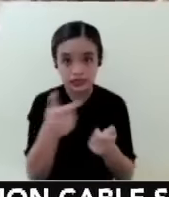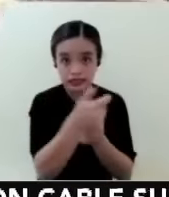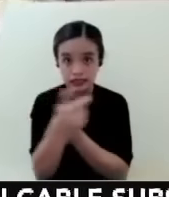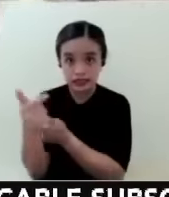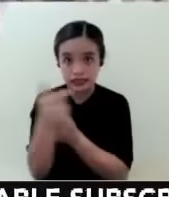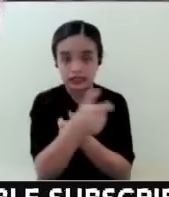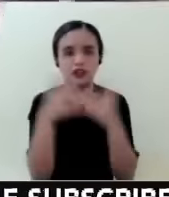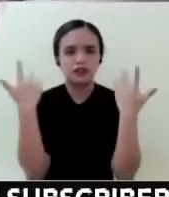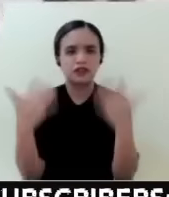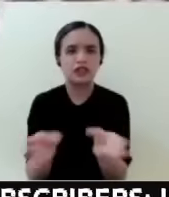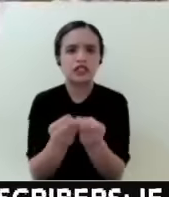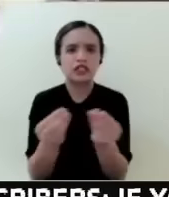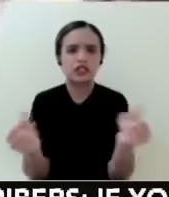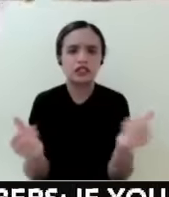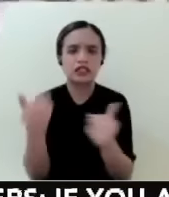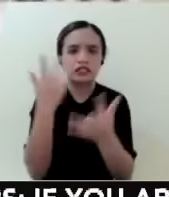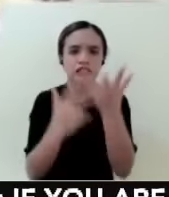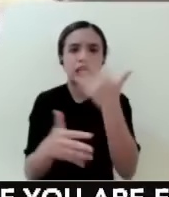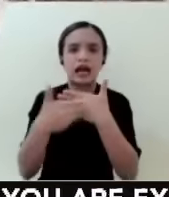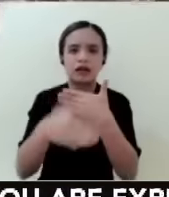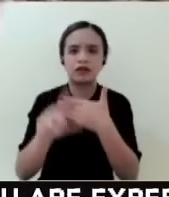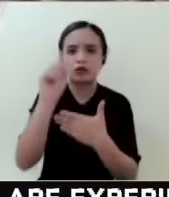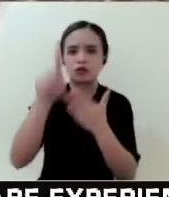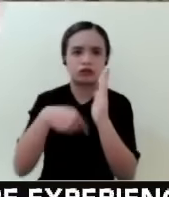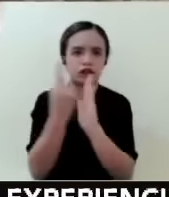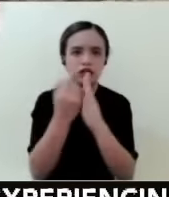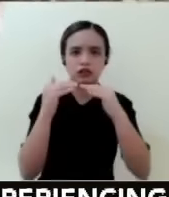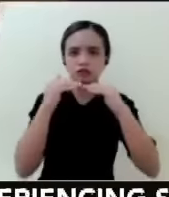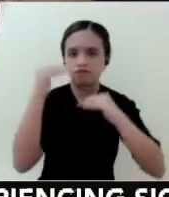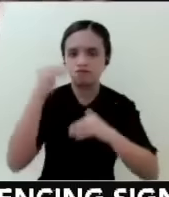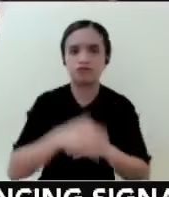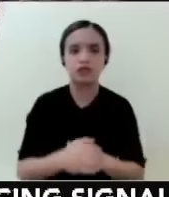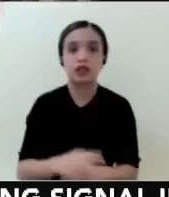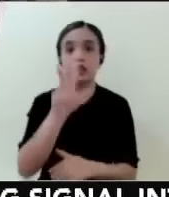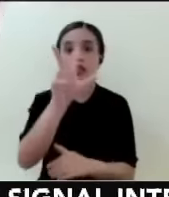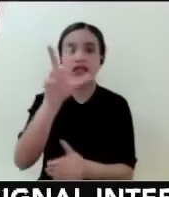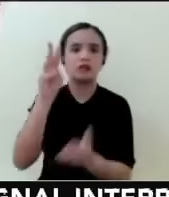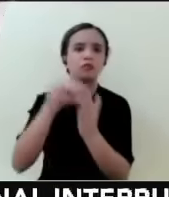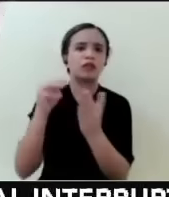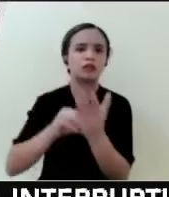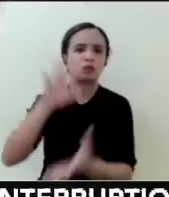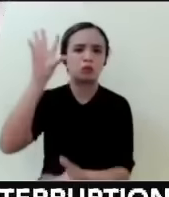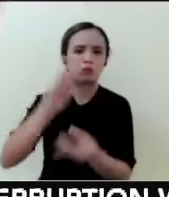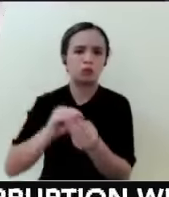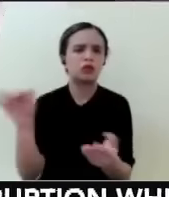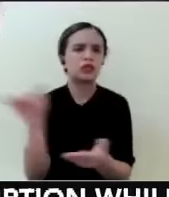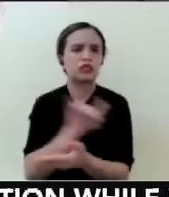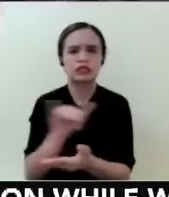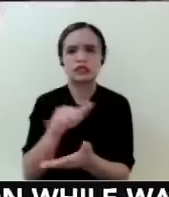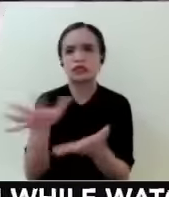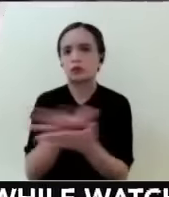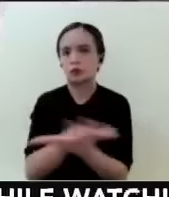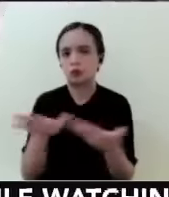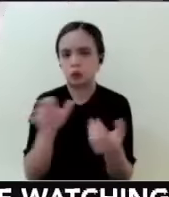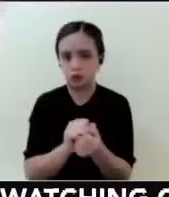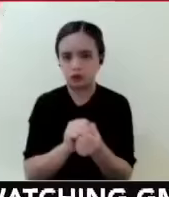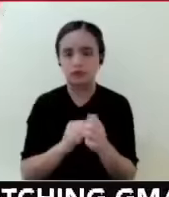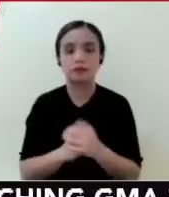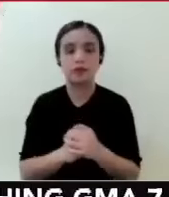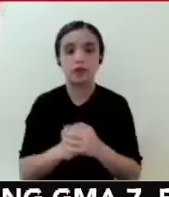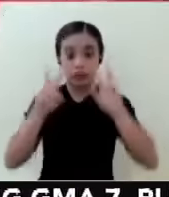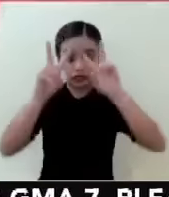matapos ang mahigit isang oras. Umabot sa 3 milyong piso ang pinsala ng sunog. Patuloy ang